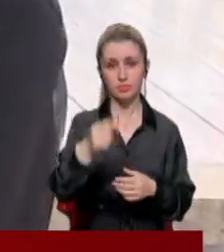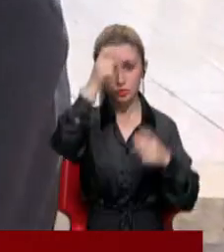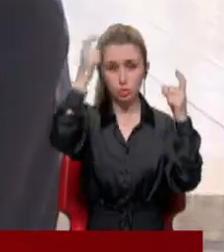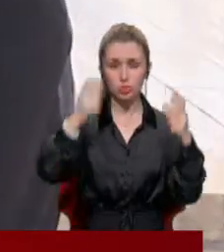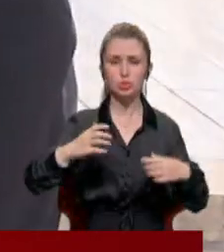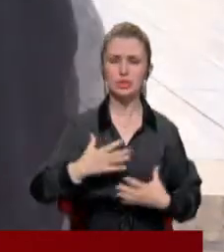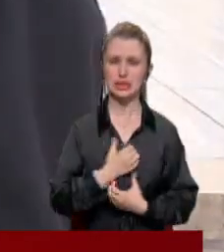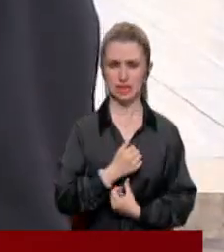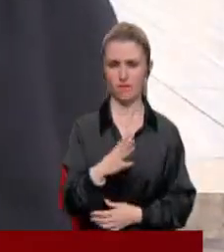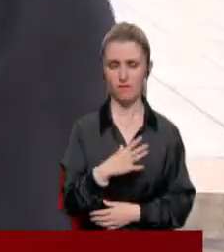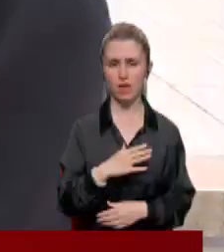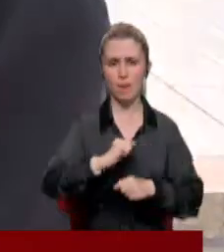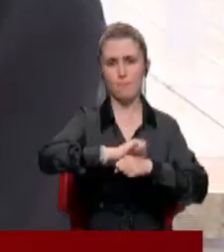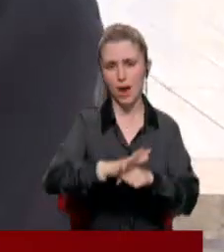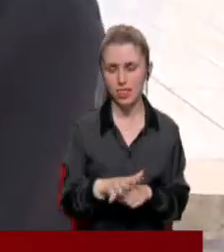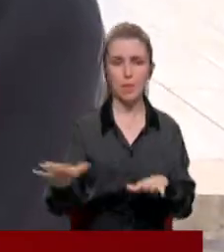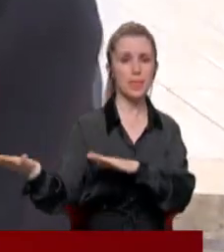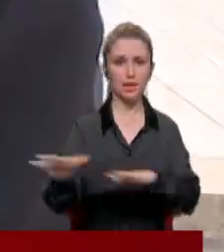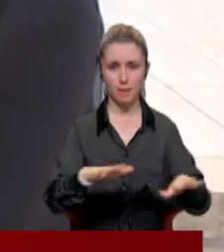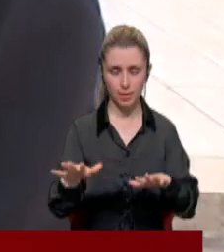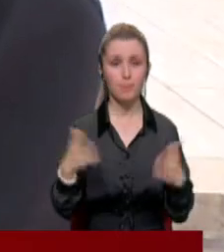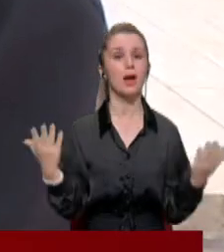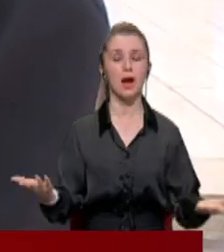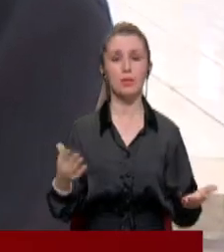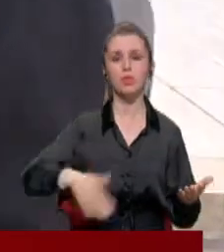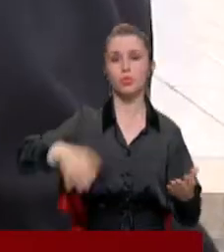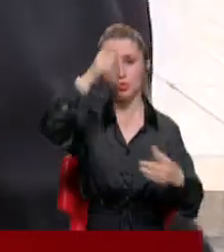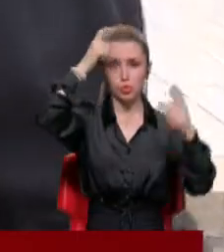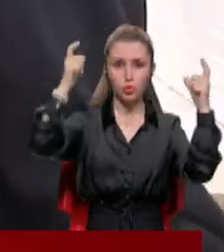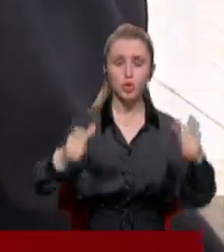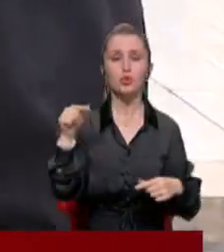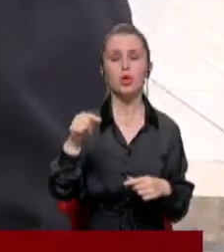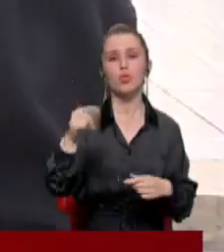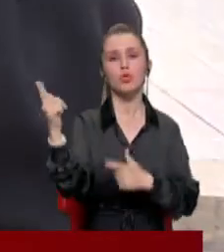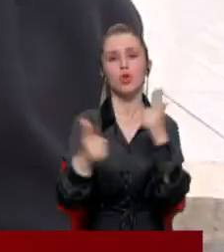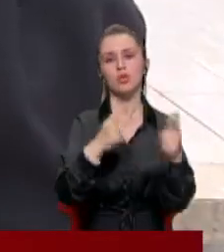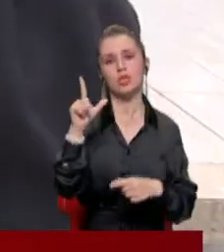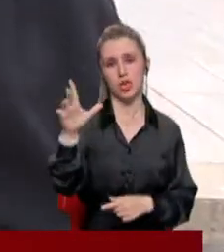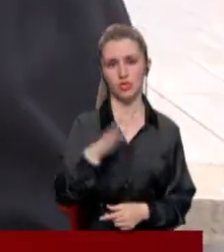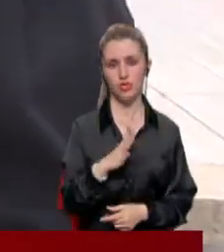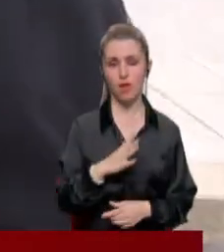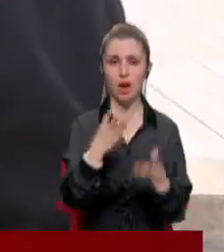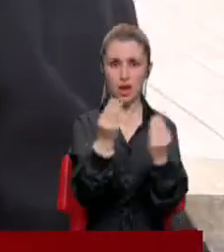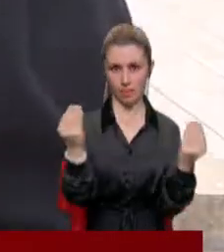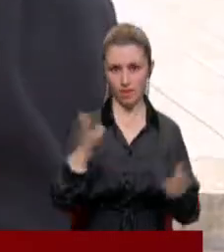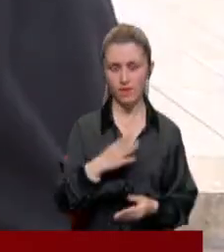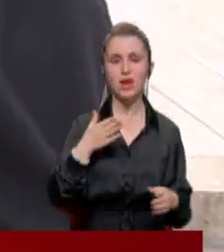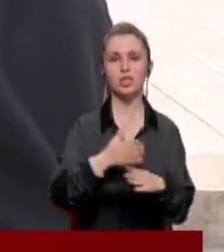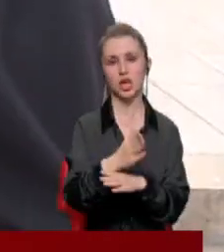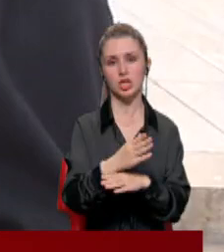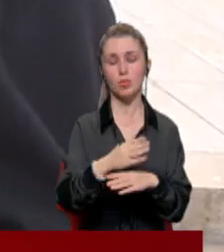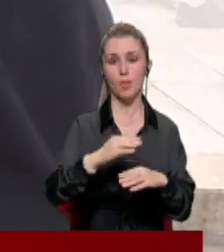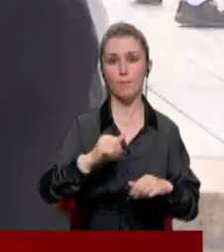büyük sıkıntılar yaşadık. Pandemi, deprem felaketi. Ama tüm Türkiye şu an bu görüntülere ihtiyacı var. Kalabalık, gerçekten bir